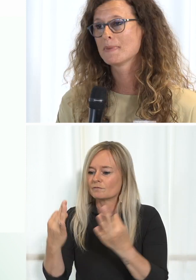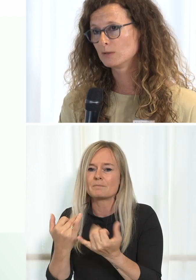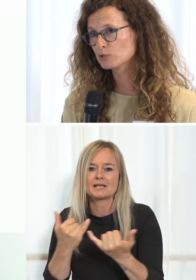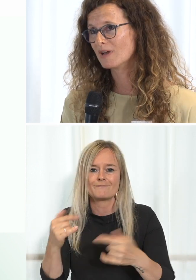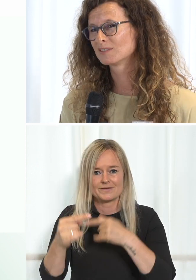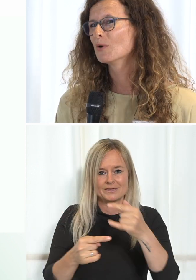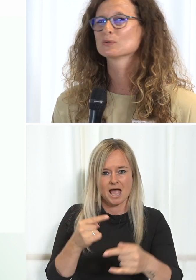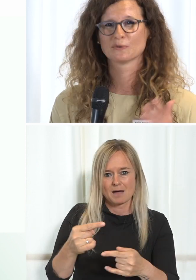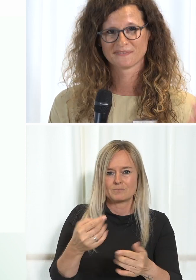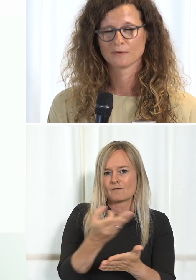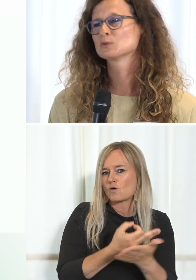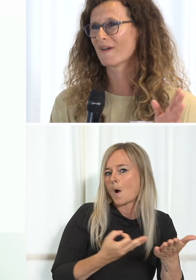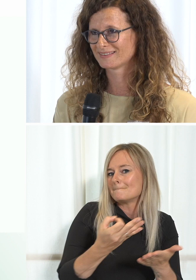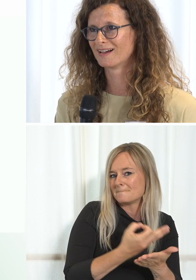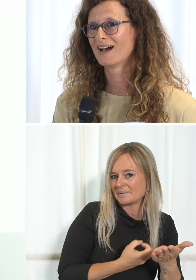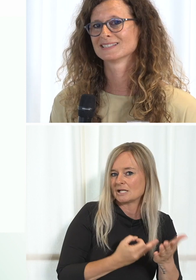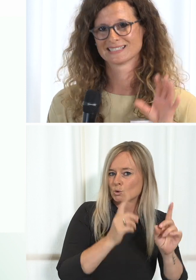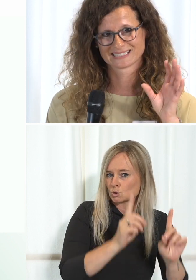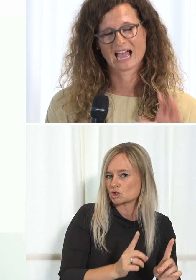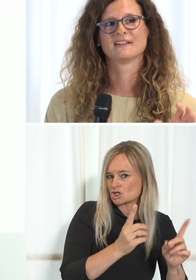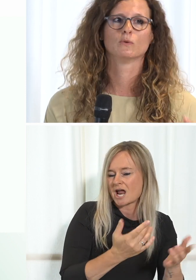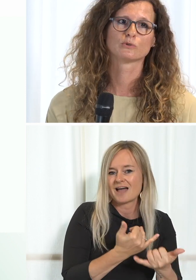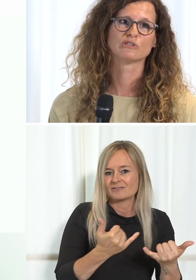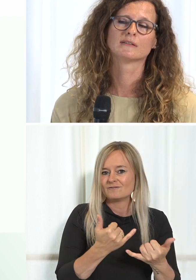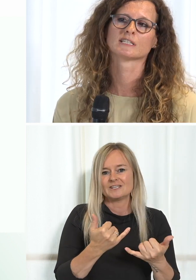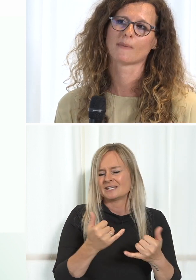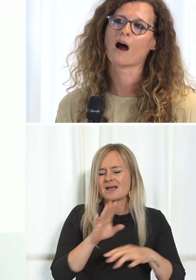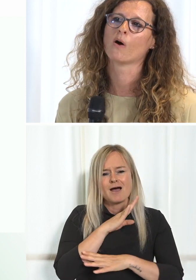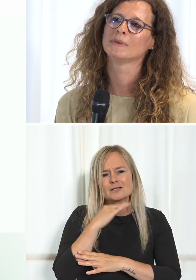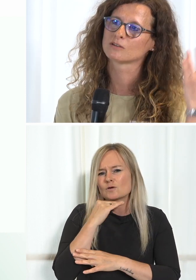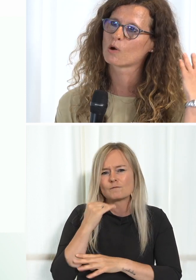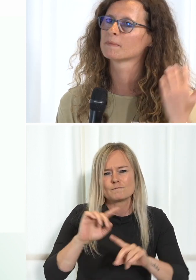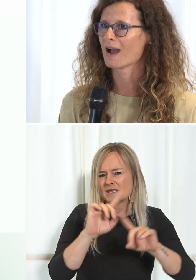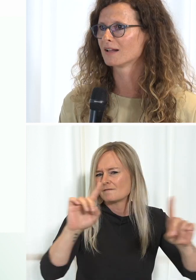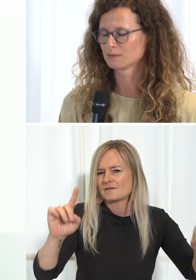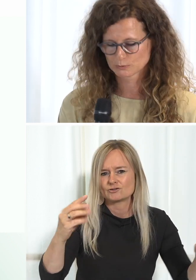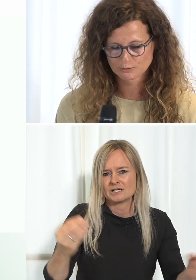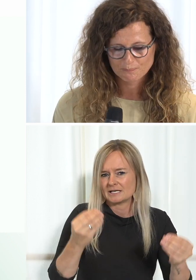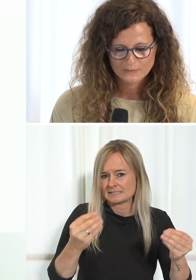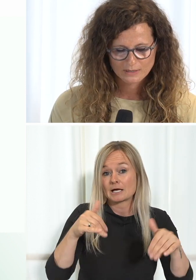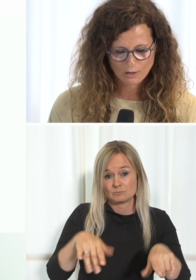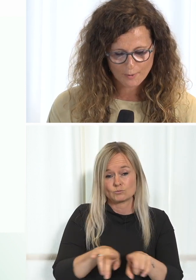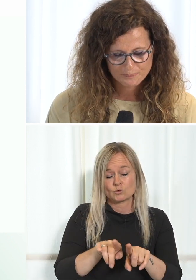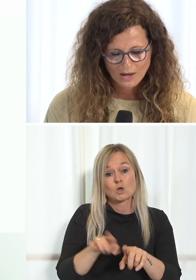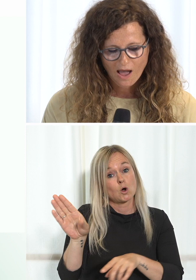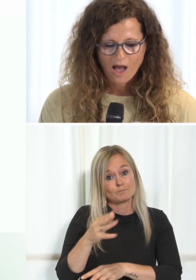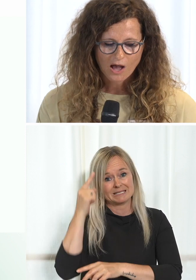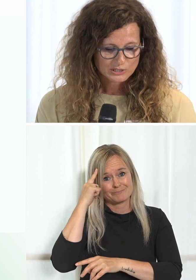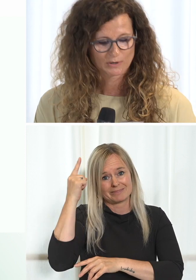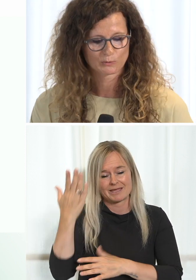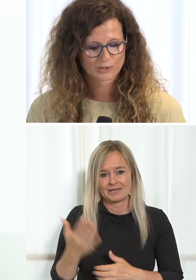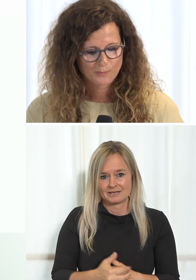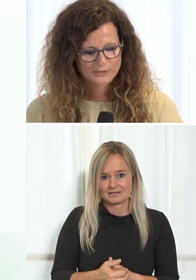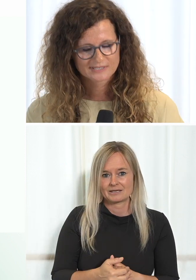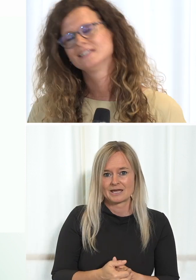wie ist der Bildungsstand und so weiter. Also es sind sehr viele Unterschiede, dass man auch im Hinterkopf behalten muss. Genau. Aus